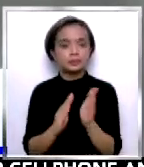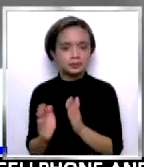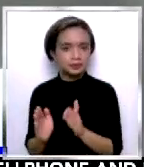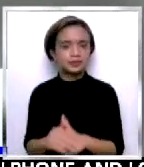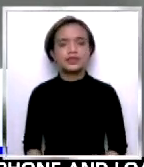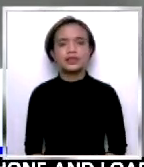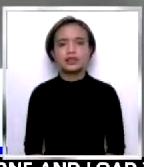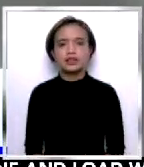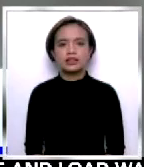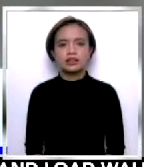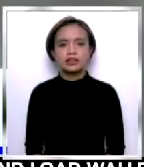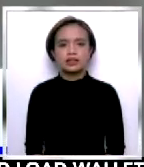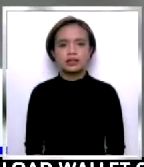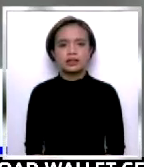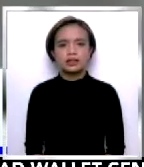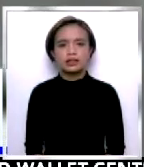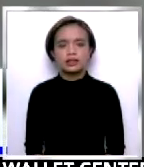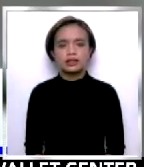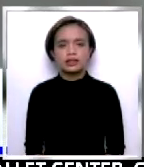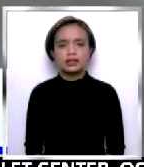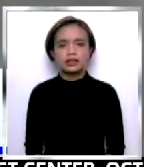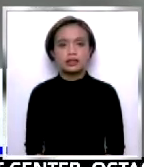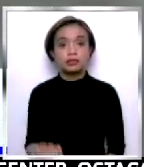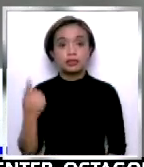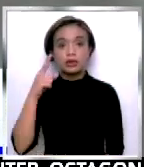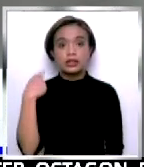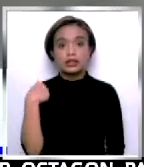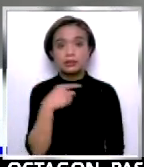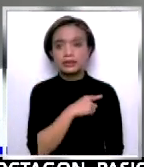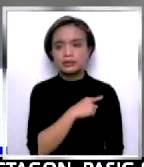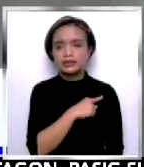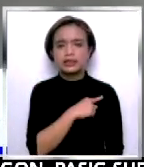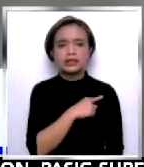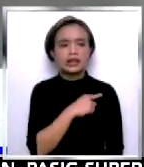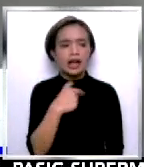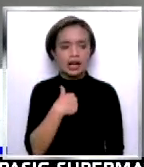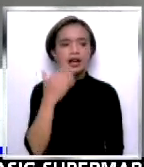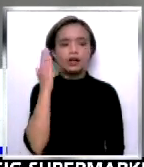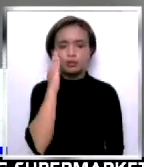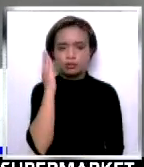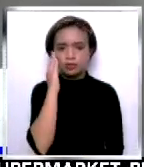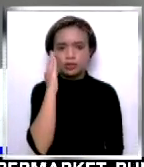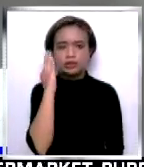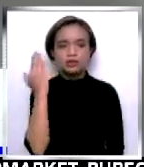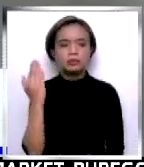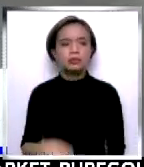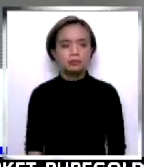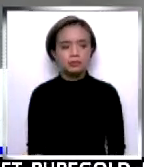And para sa amin yun niya, parang alam ko, kadala ko yung bumibili